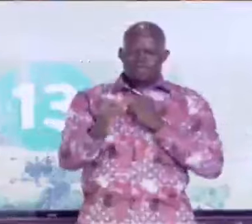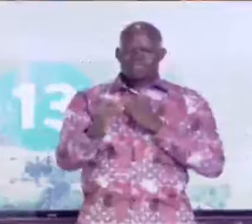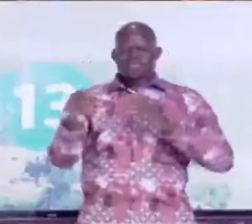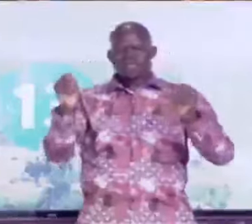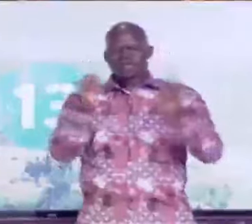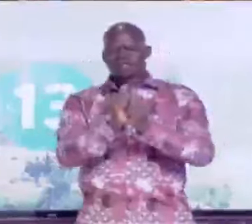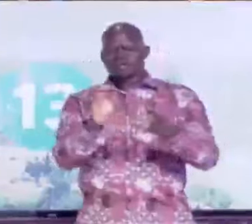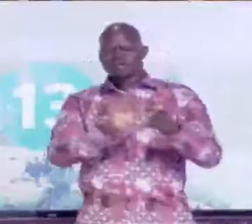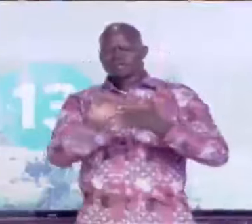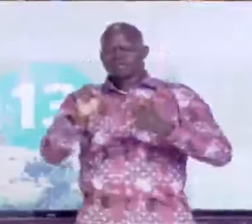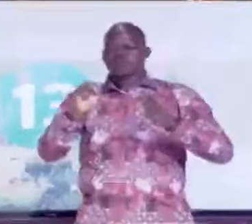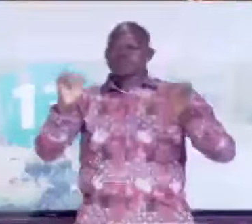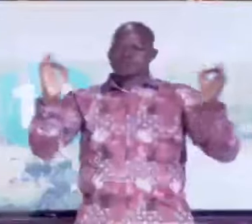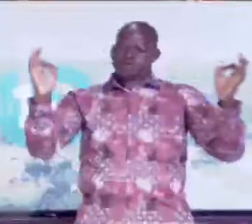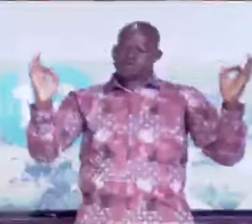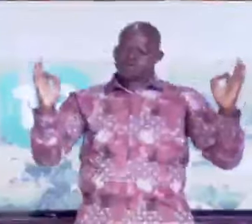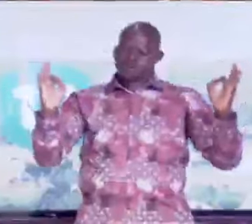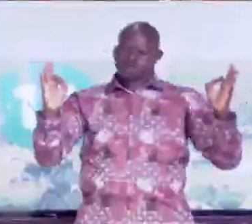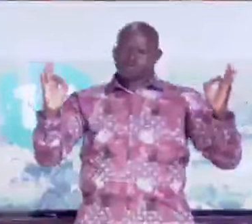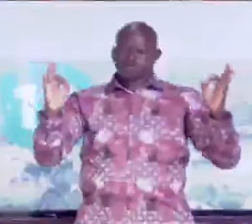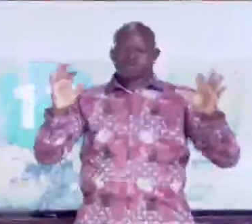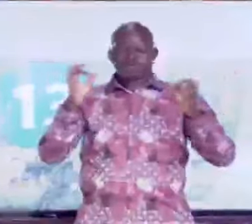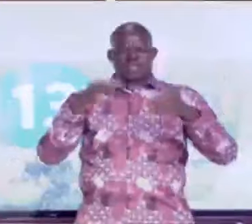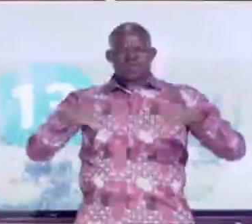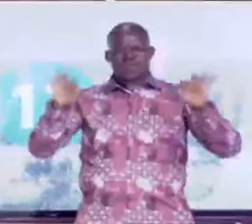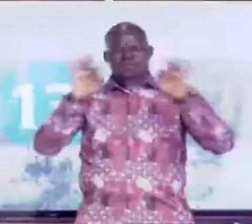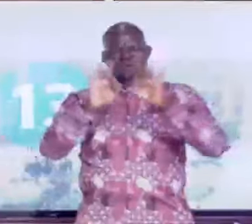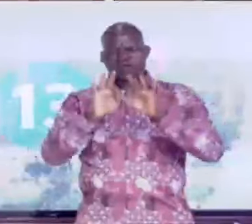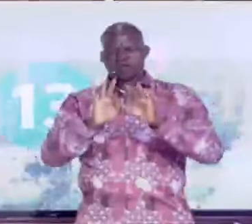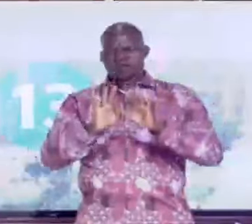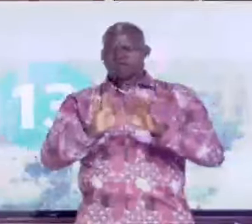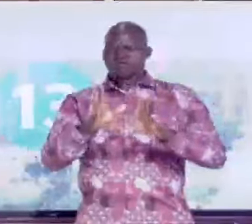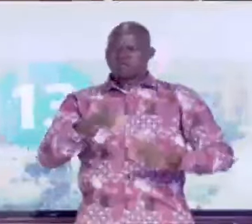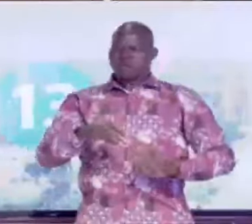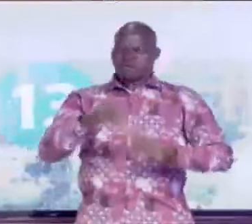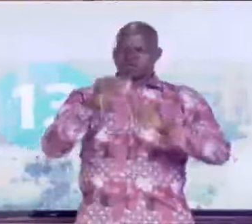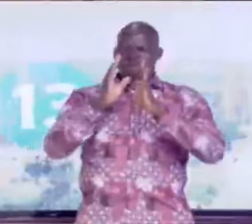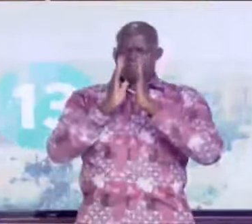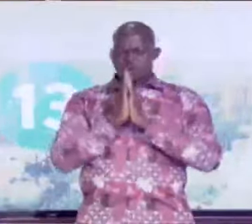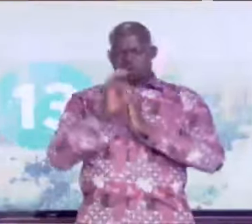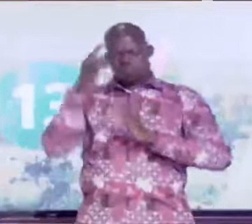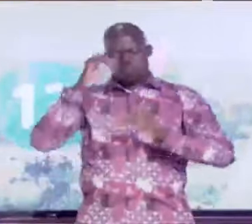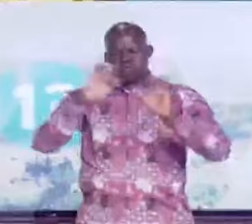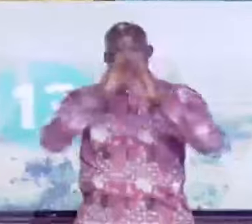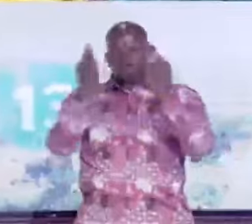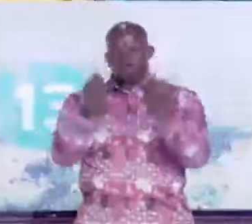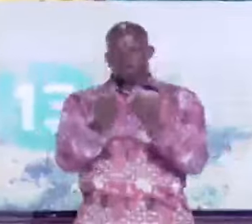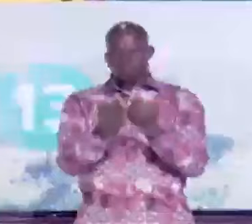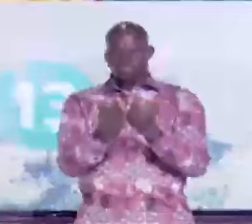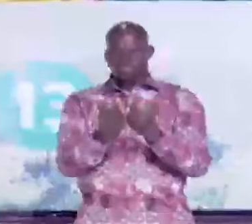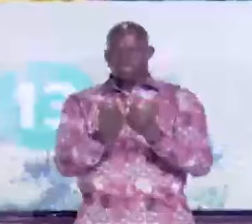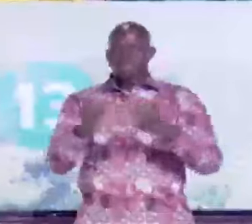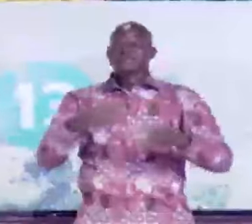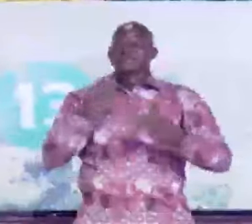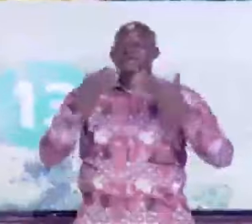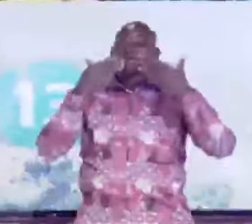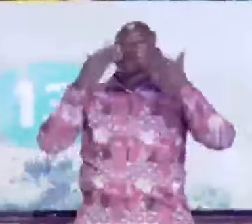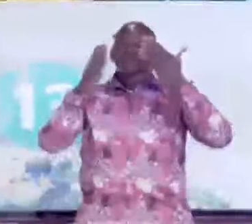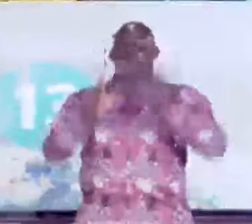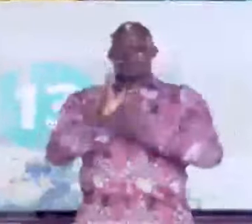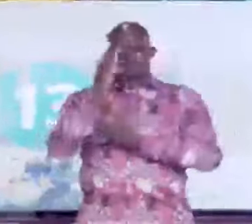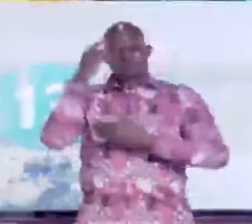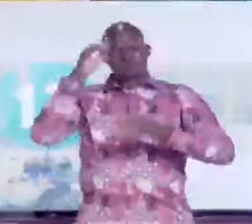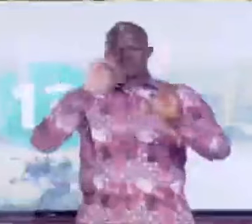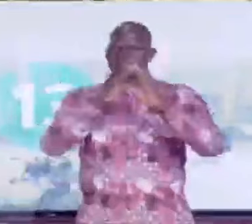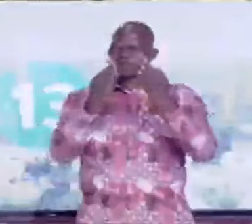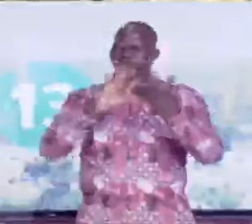cette célébration solennelle. Nous avons particulièrement prié pour nos familles, rendre grâce à Dieu pour les familles qui sont